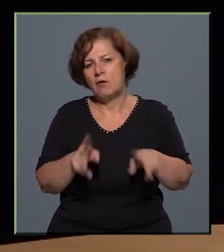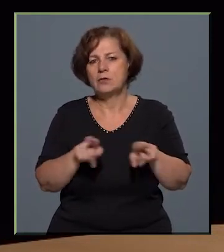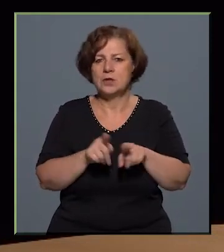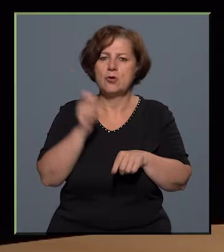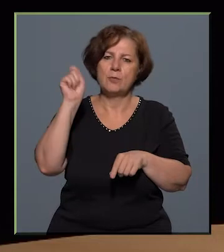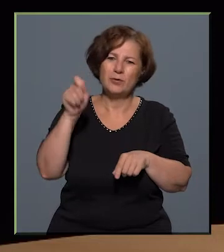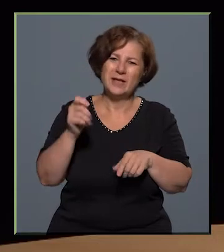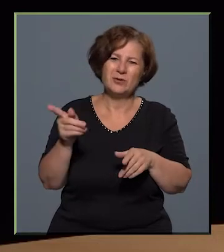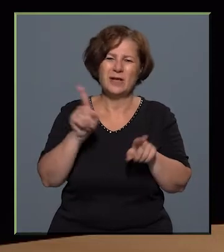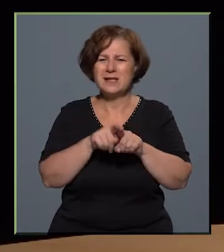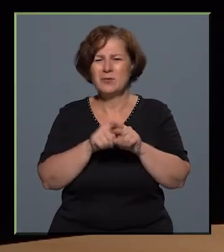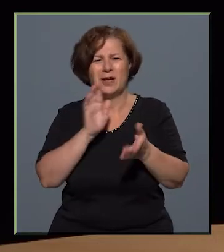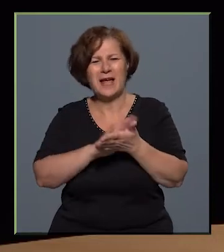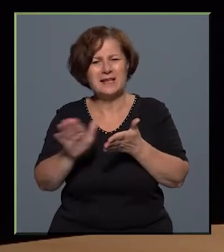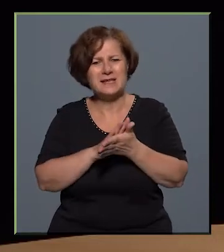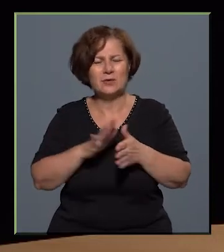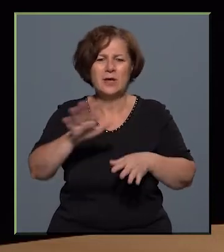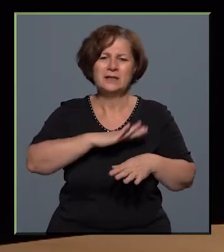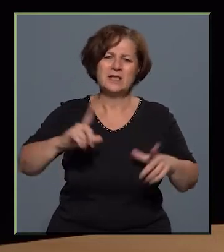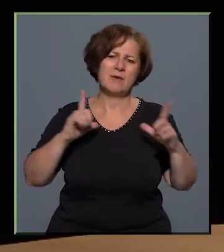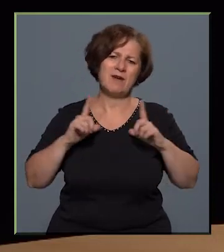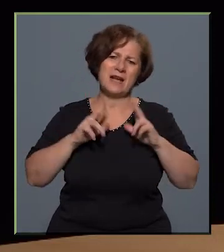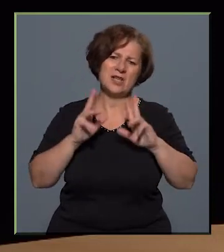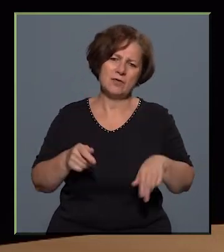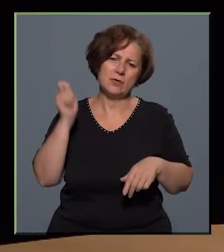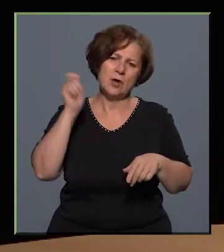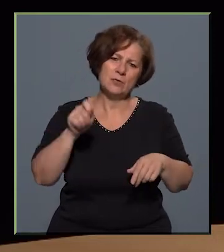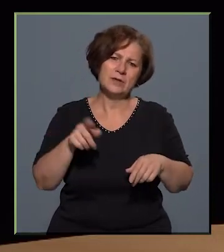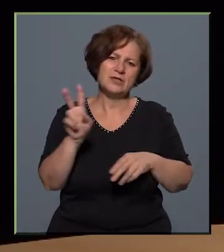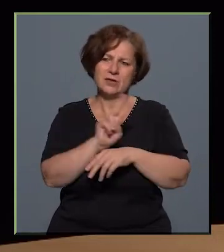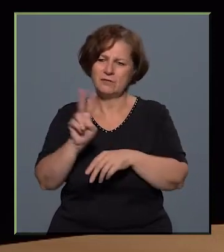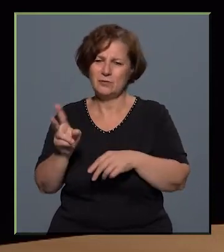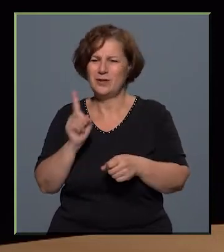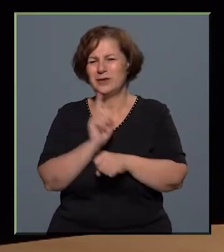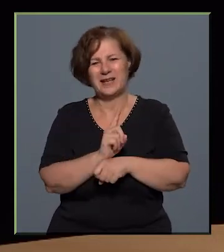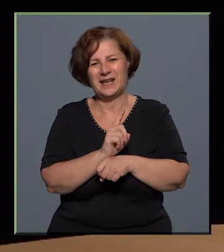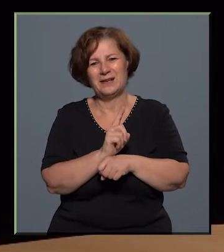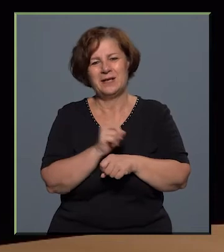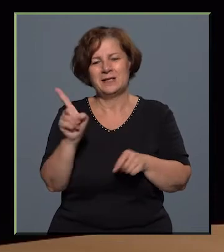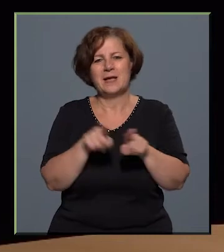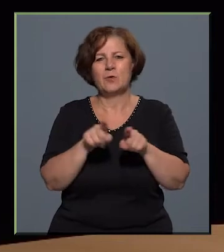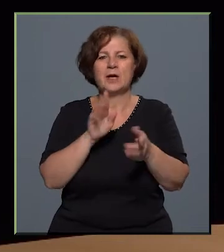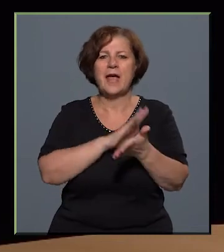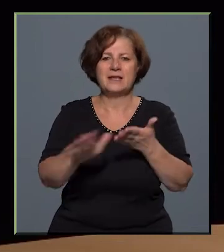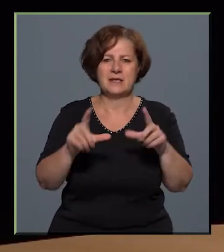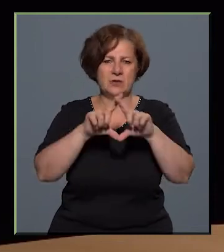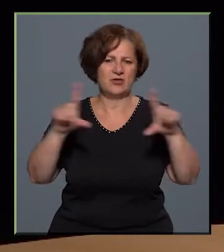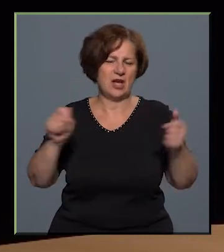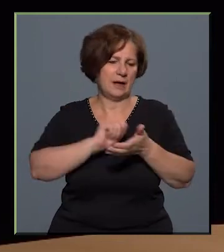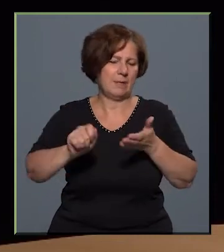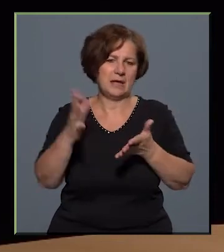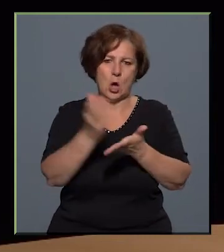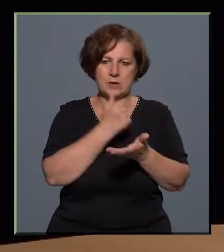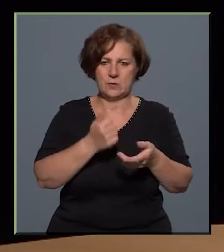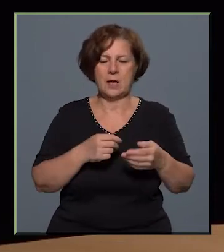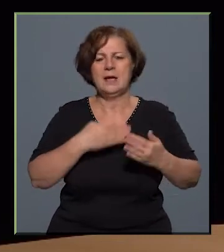nem túl egyszerű, megvan a társadalmi elvárás ez iránt is, hogy büntessen a felügyelő, de ez nem olyan egyszerű, hogy rögtön kiállít egy csekket, ennek